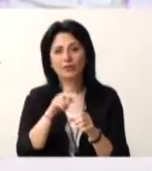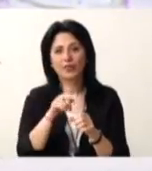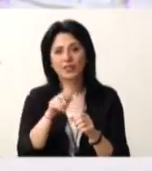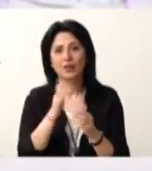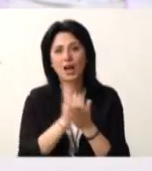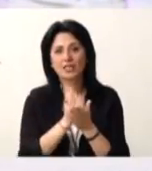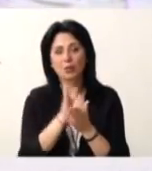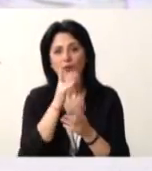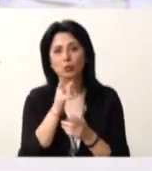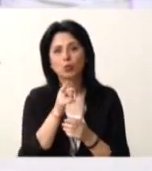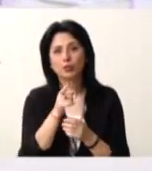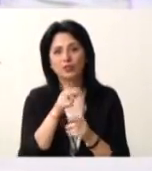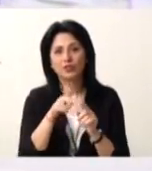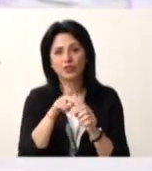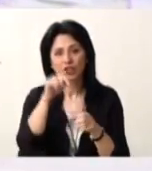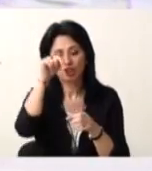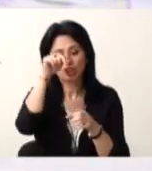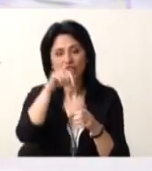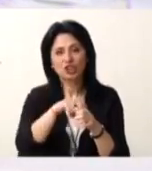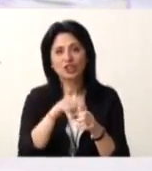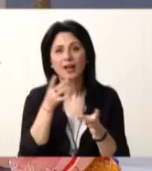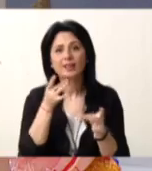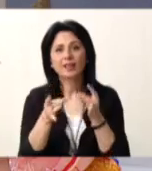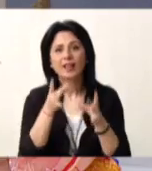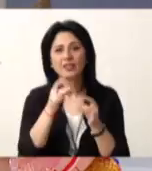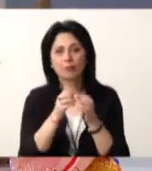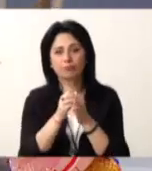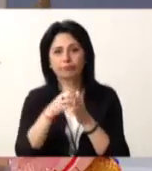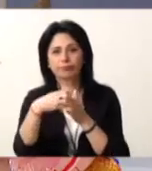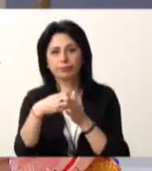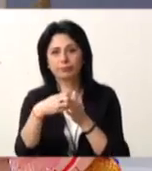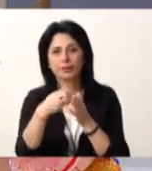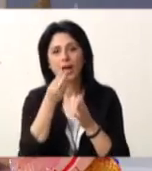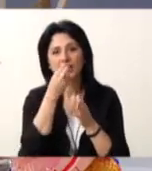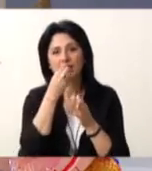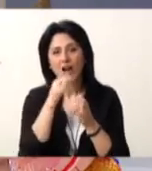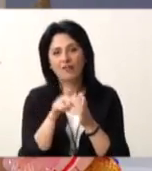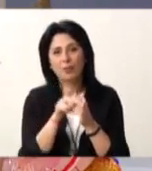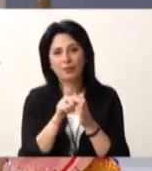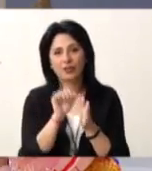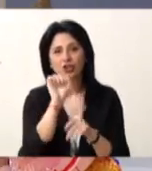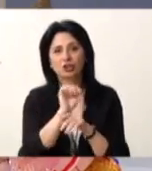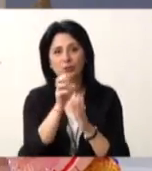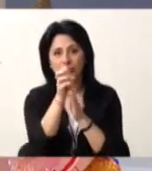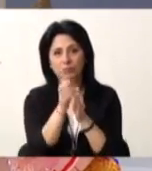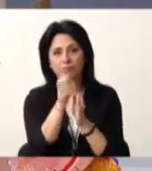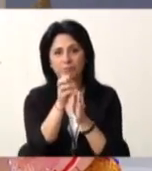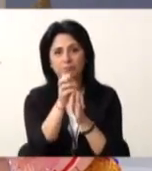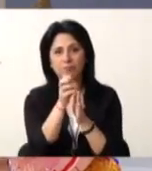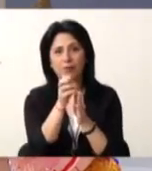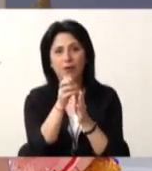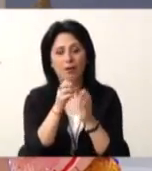დეფექტის არსებობის დროს ხდება შიგნითა ლორწოვანი შრის გამობერვა, საკვები ჩერდება დიდხანს